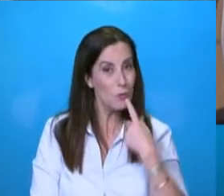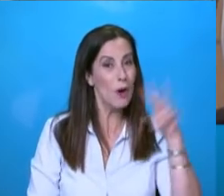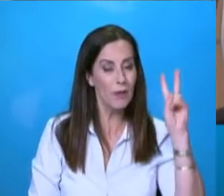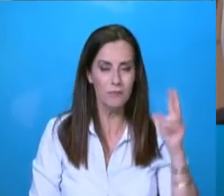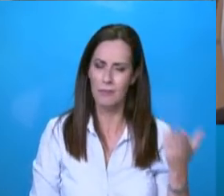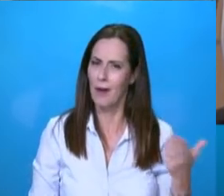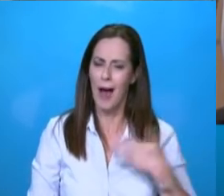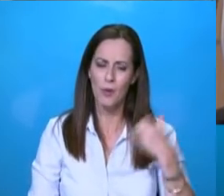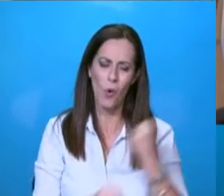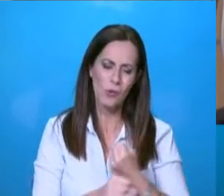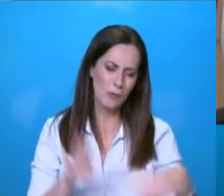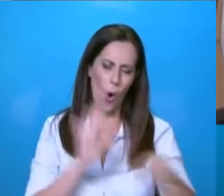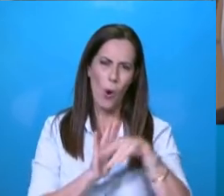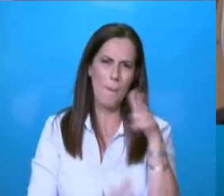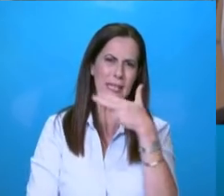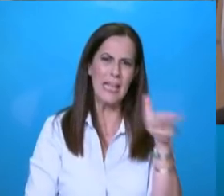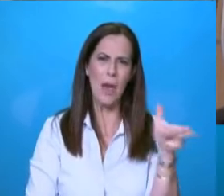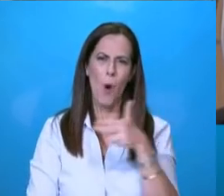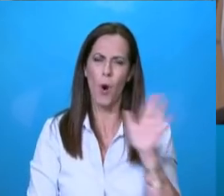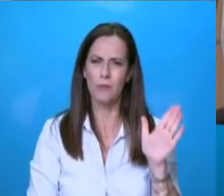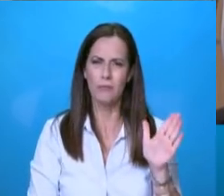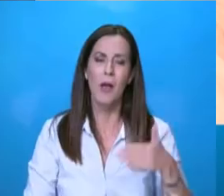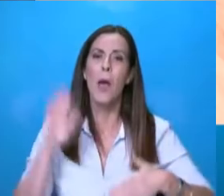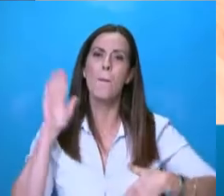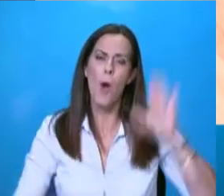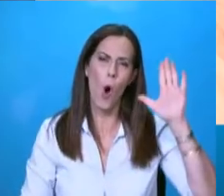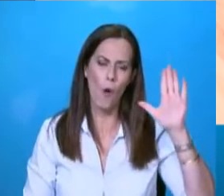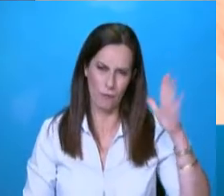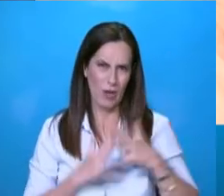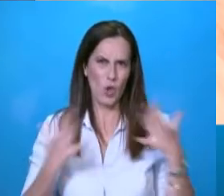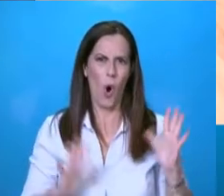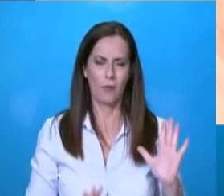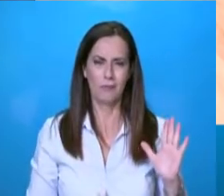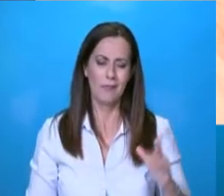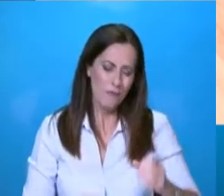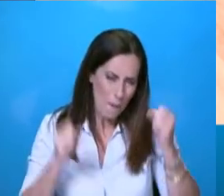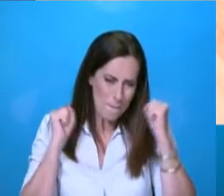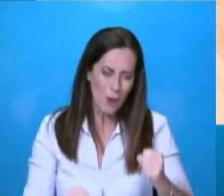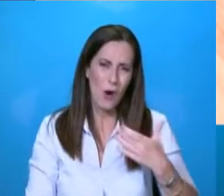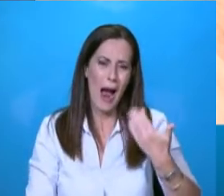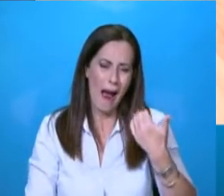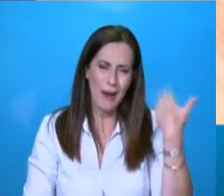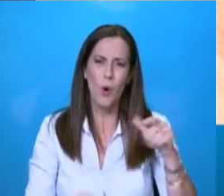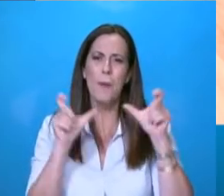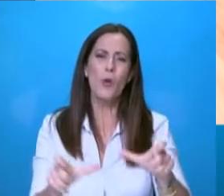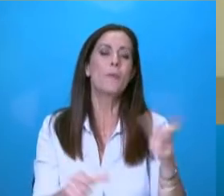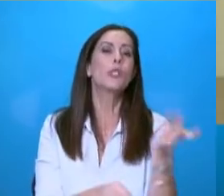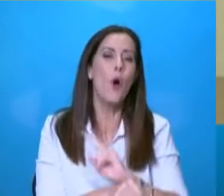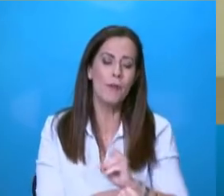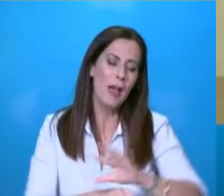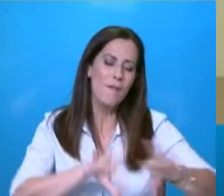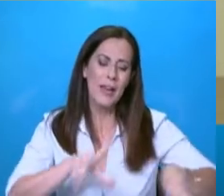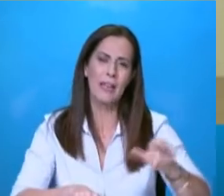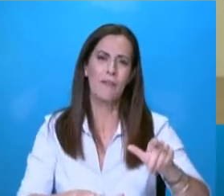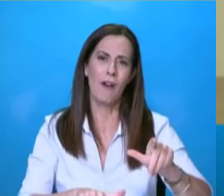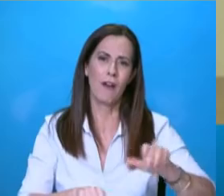היינו מעבירים את החוק הזה ברוב מוחץ, ובוודאות היינו מונעים זיופים וגניבת